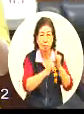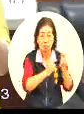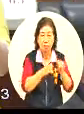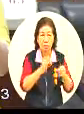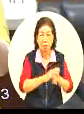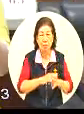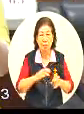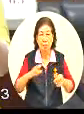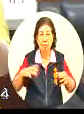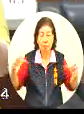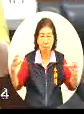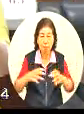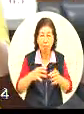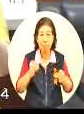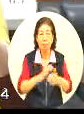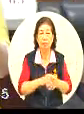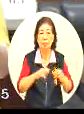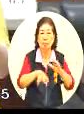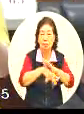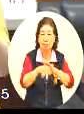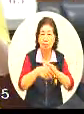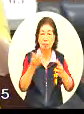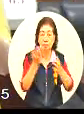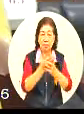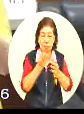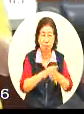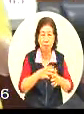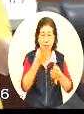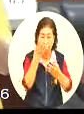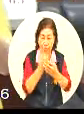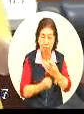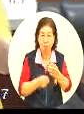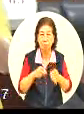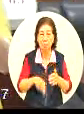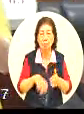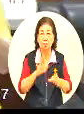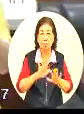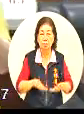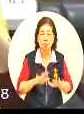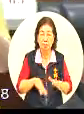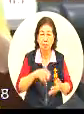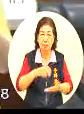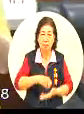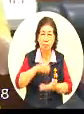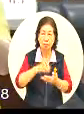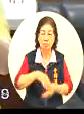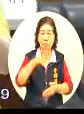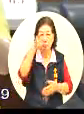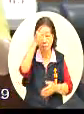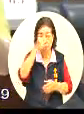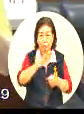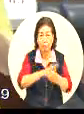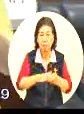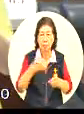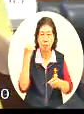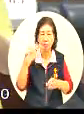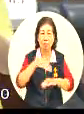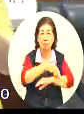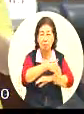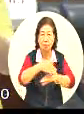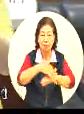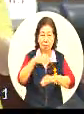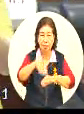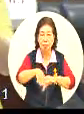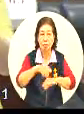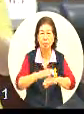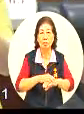的这个空间才会有存在的意义所以不需要提出来说我们的黄埔新村其实也可以参考像